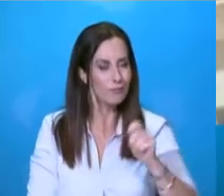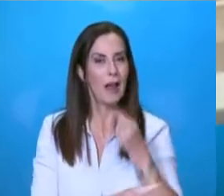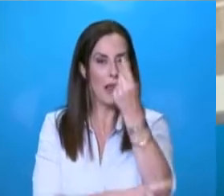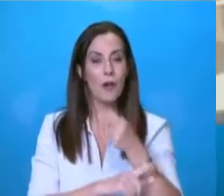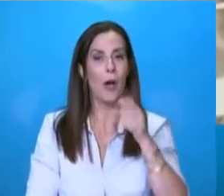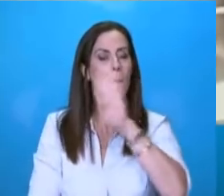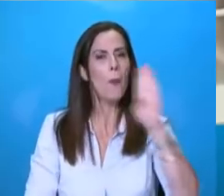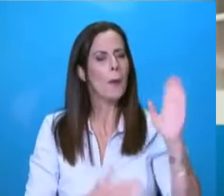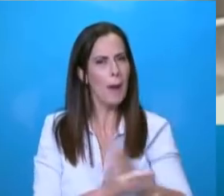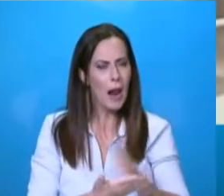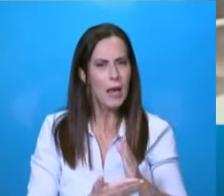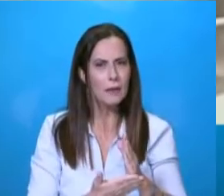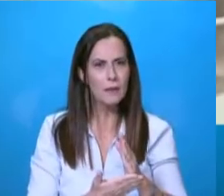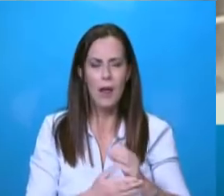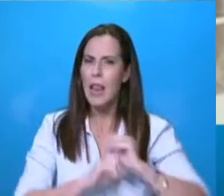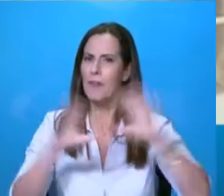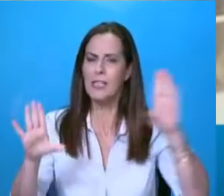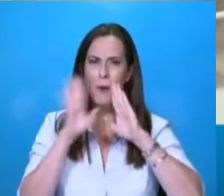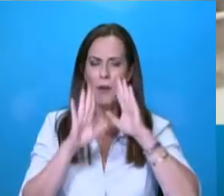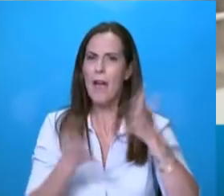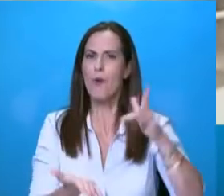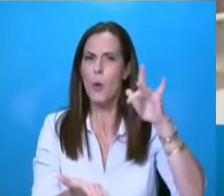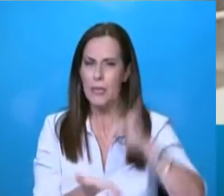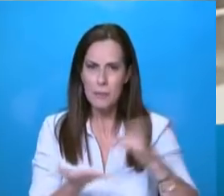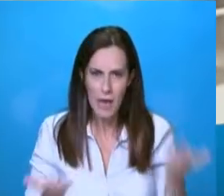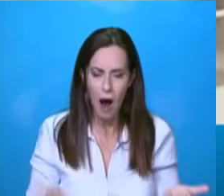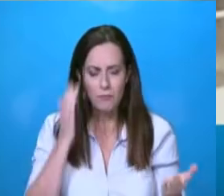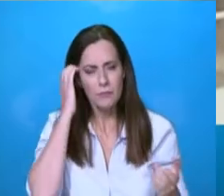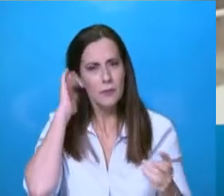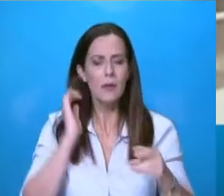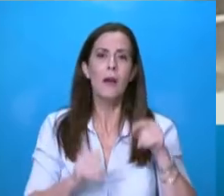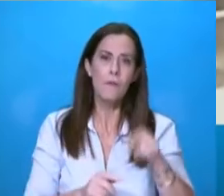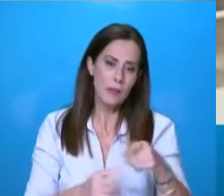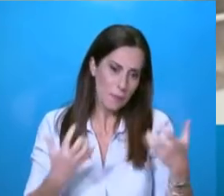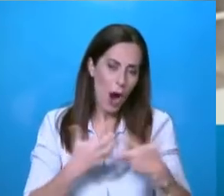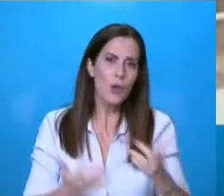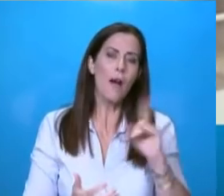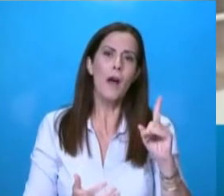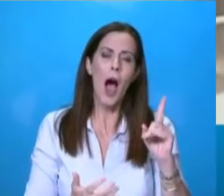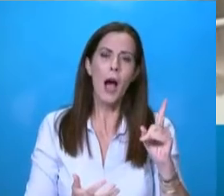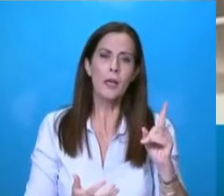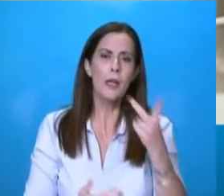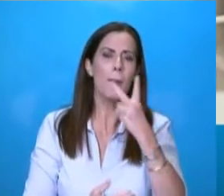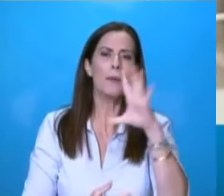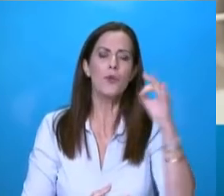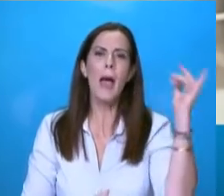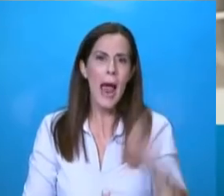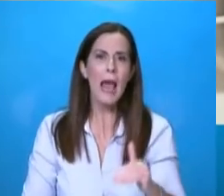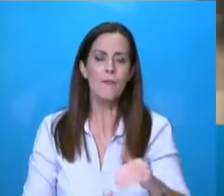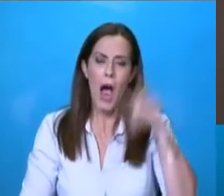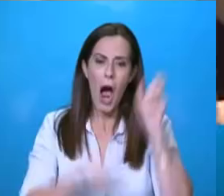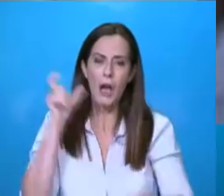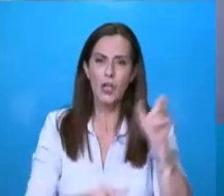הממשלה מחליט לפרסם בפייסבוק איכן הוא נמצא, במקרה זה באשדוד, ואז הוא מכניס 250 אלף